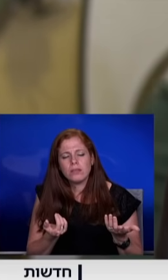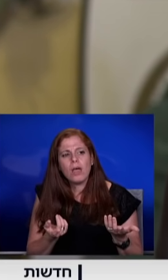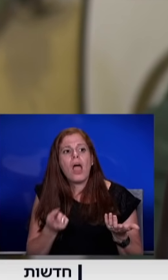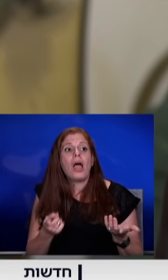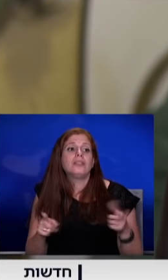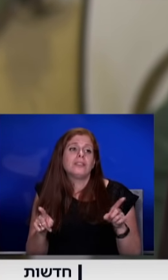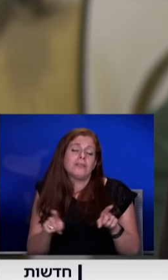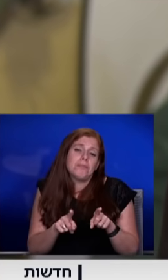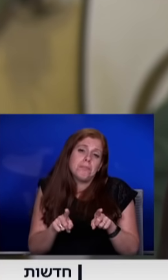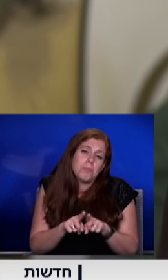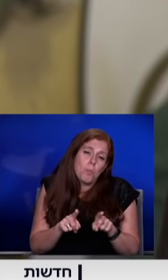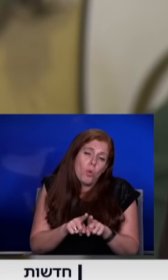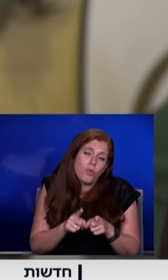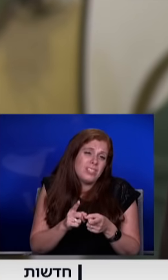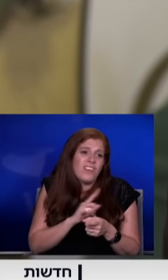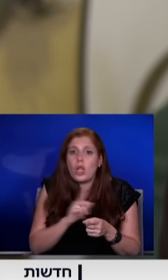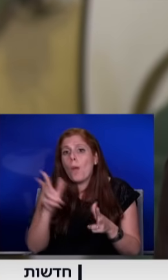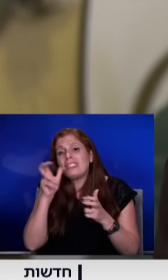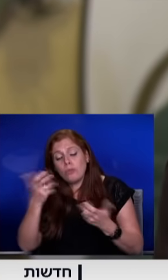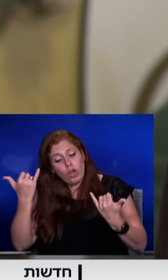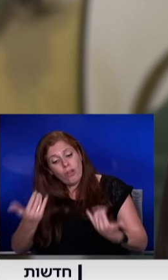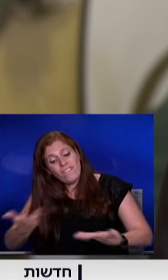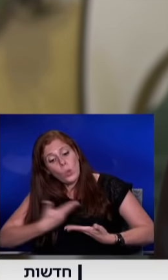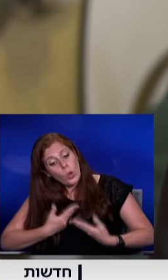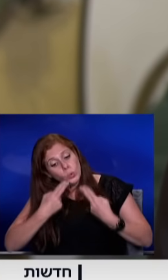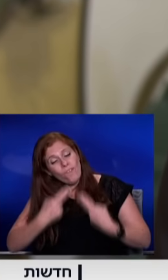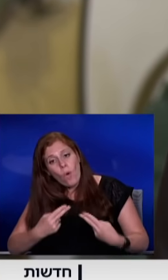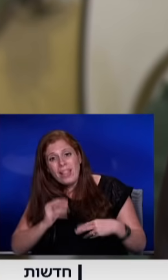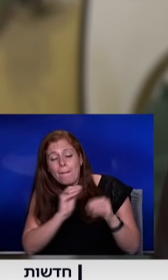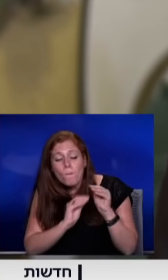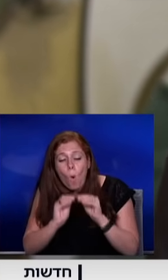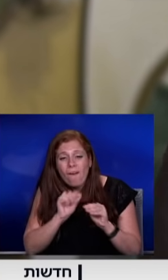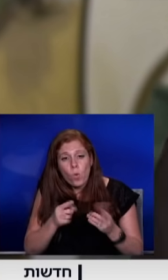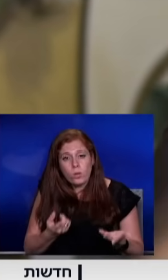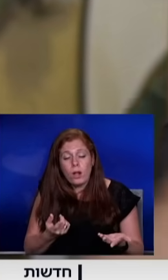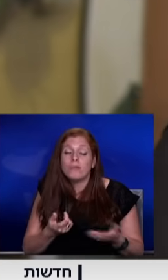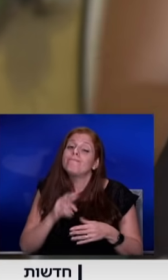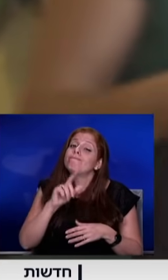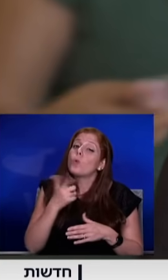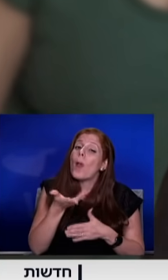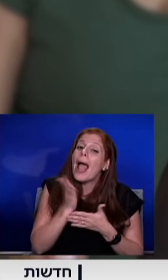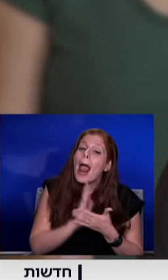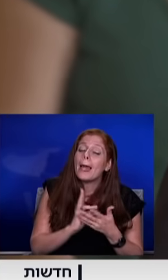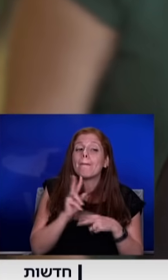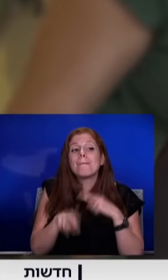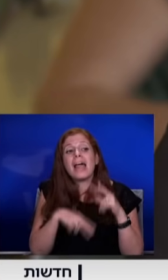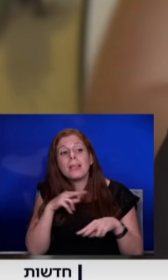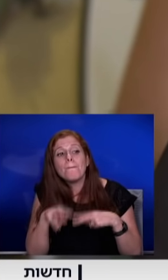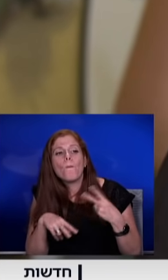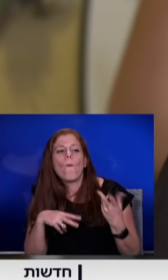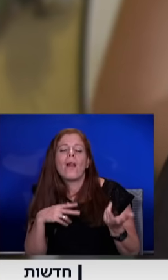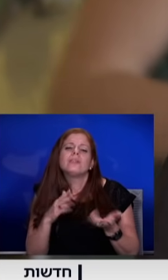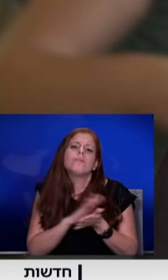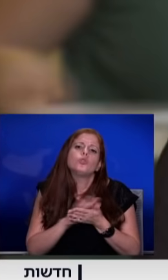אני גם לא מצפה שמישהו יבוא עכשיו וייתן תשובות למורכבויות האלה. אולי חלק מהטיפול והתרפיה זה פשוט להציף